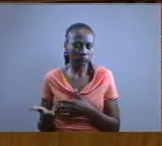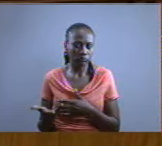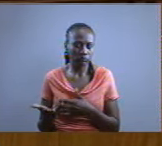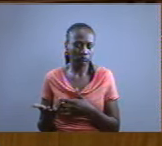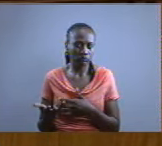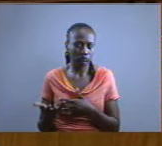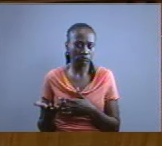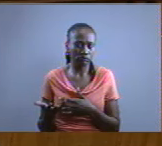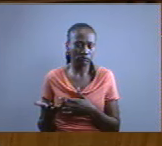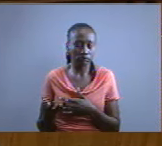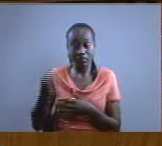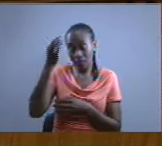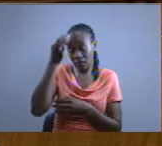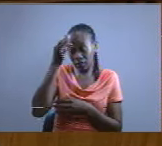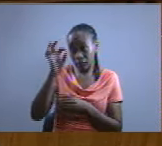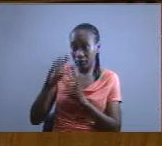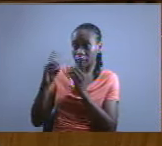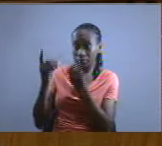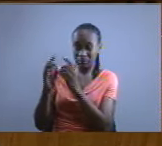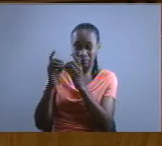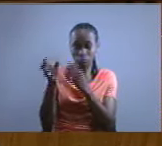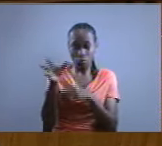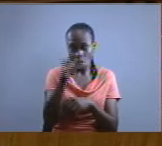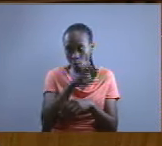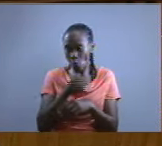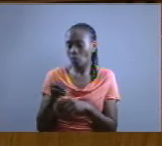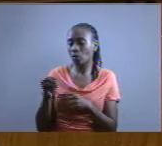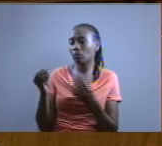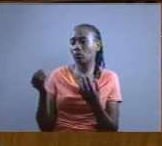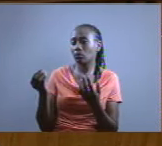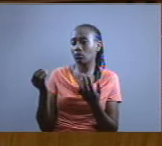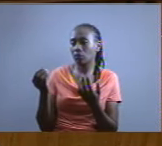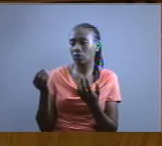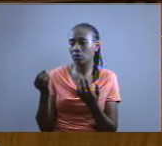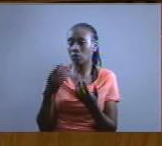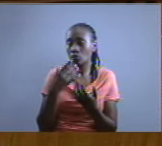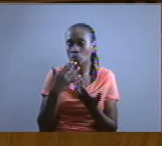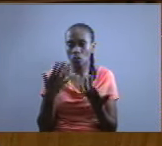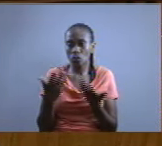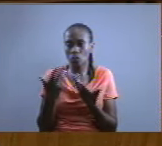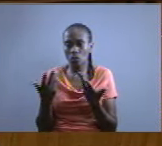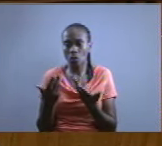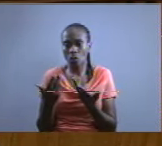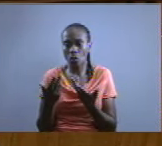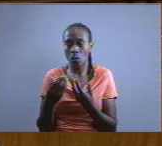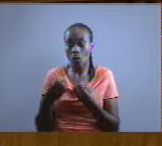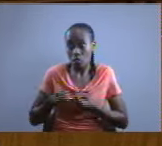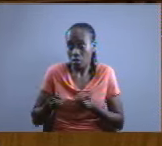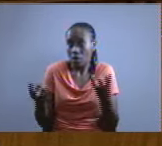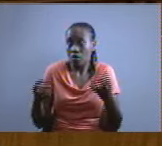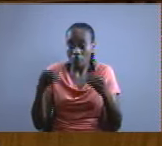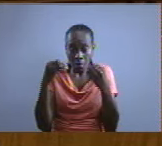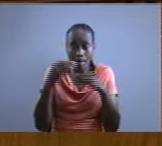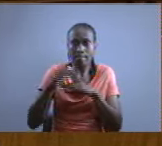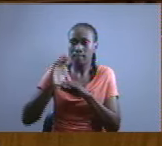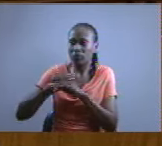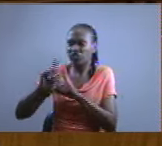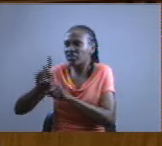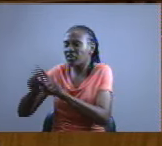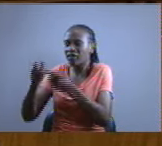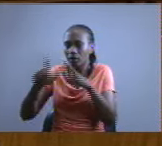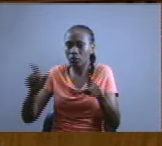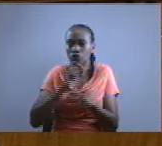in 2 van meer amptelike tale aanbied. Dit is egter nie genoeg nie. Meer moet gedoen